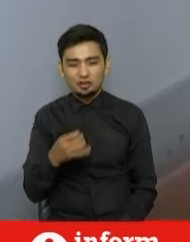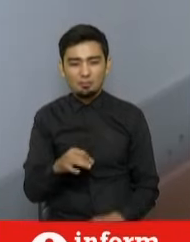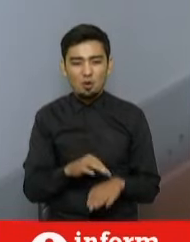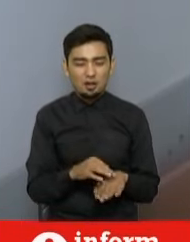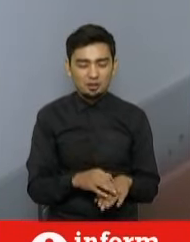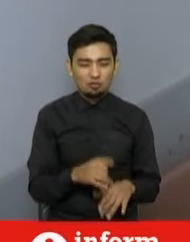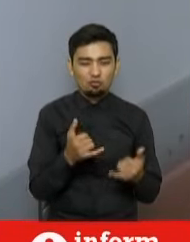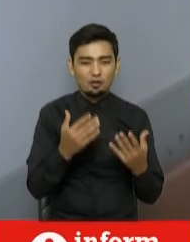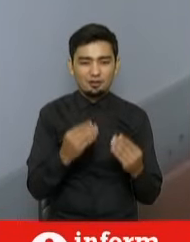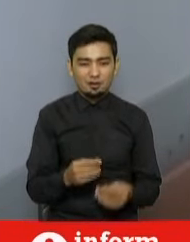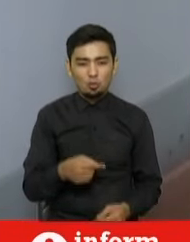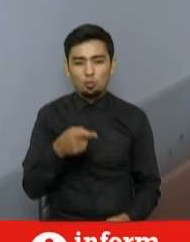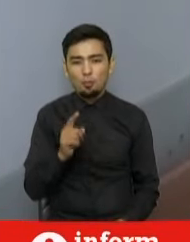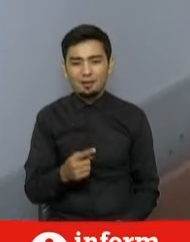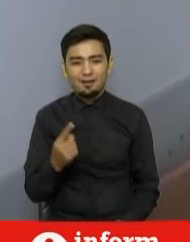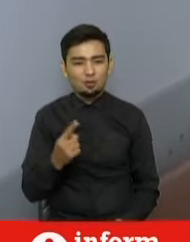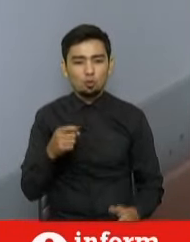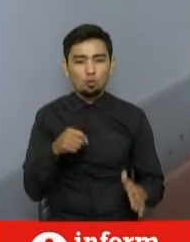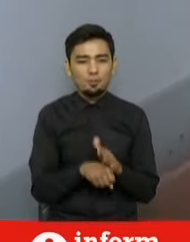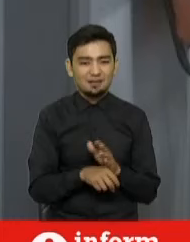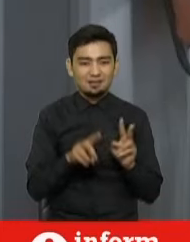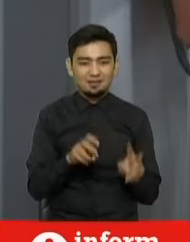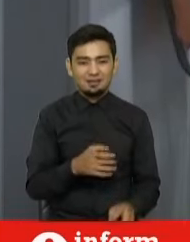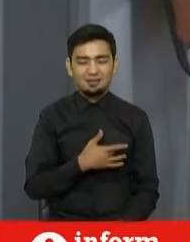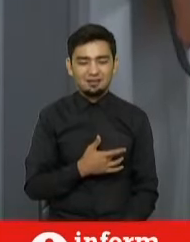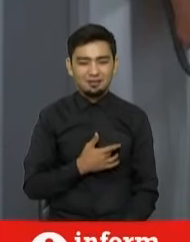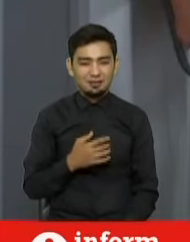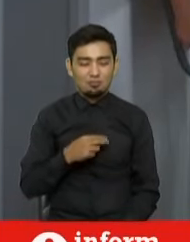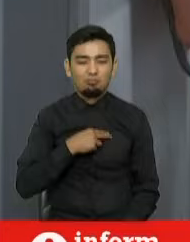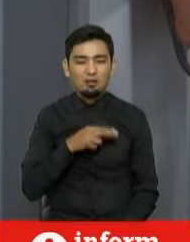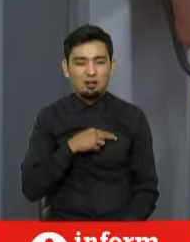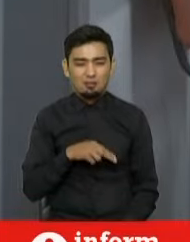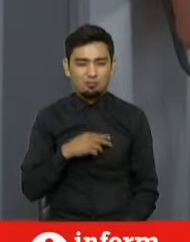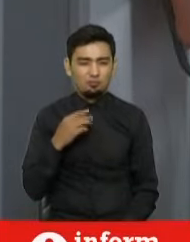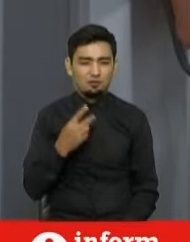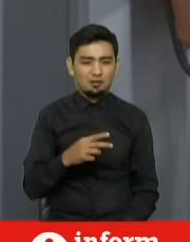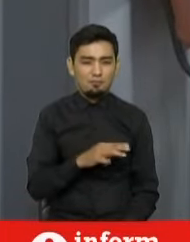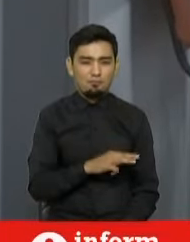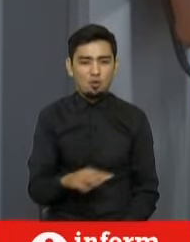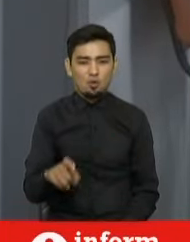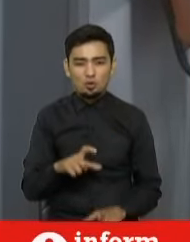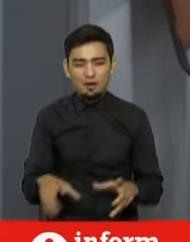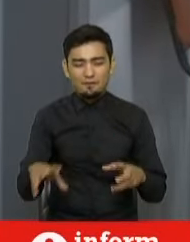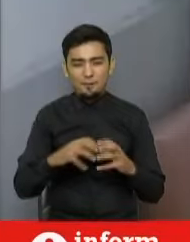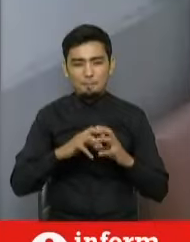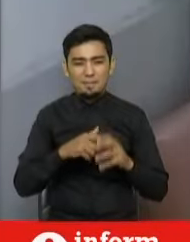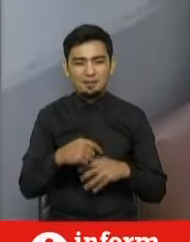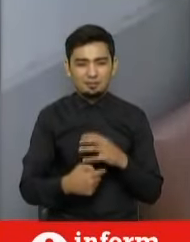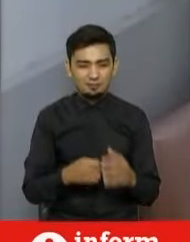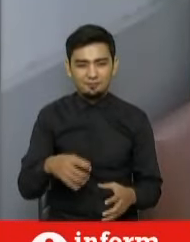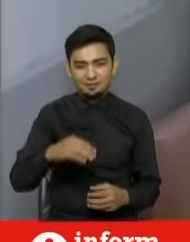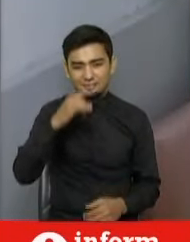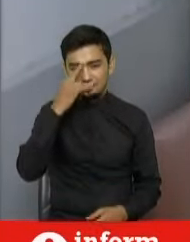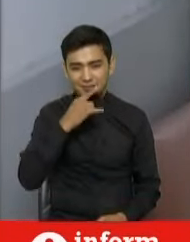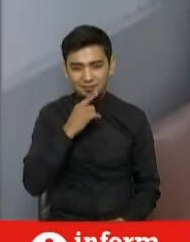– это убийца номер один на планете. В год от проблем с сердцем погибает 20 миллионов людей всего мира, а это население целого